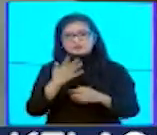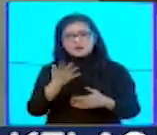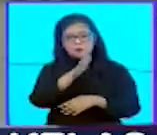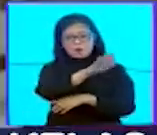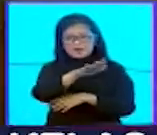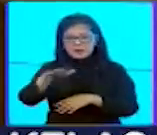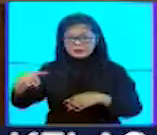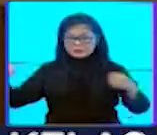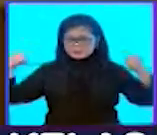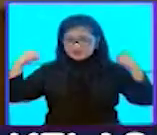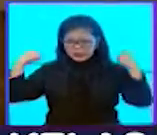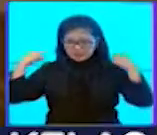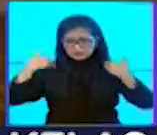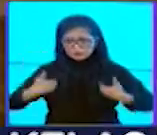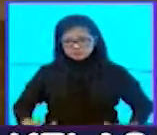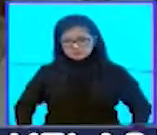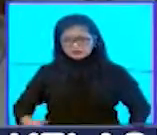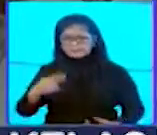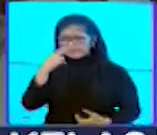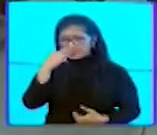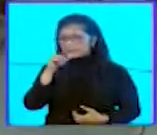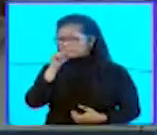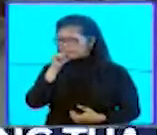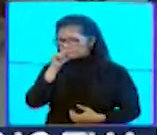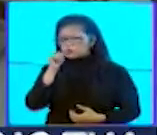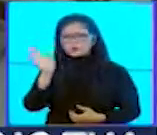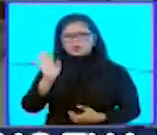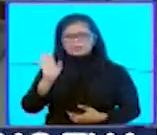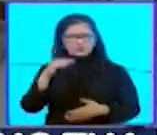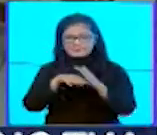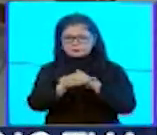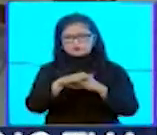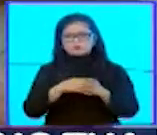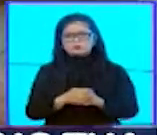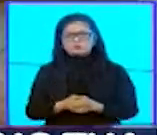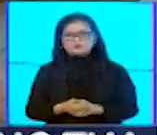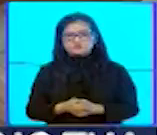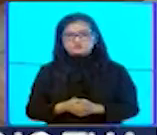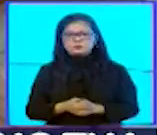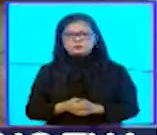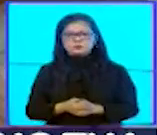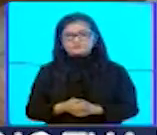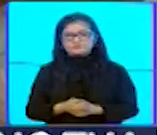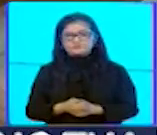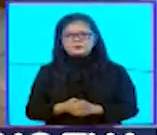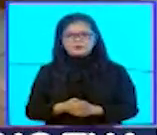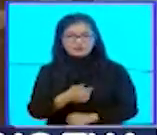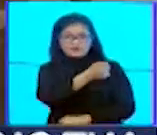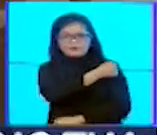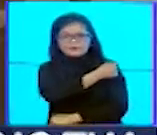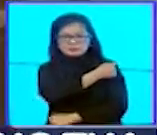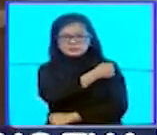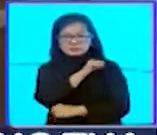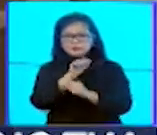demam, batuk, dan pilek, pihak sekolah juga mewajibkan siswa mengikuti pembelajaran tatap muka terbatas dan sudah menjalani vaksinasi